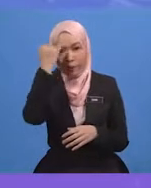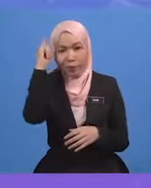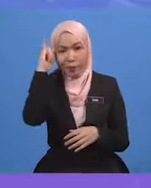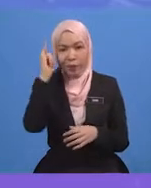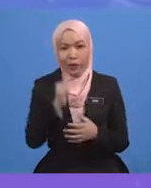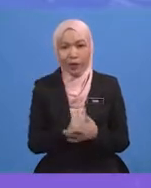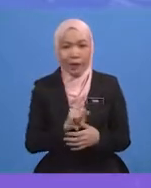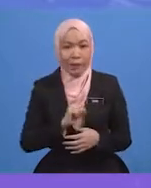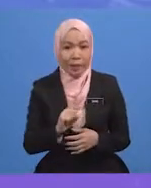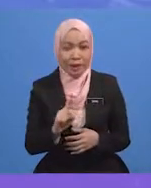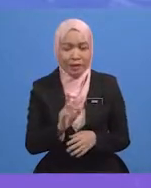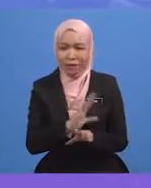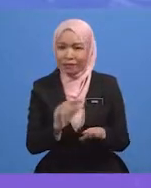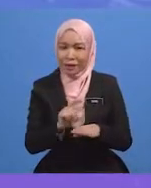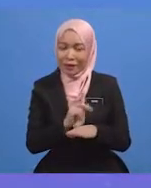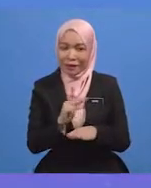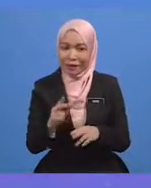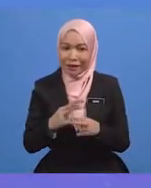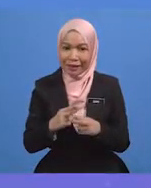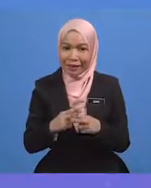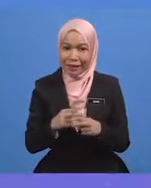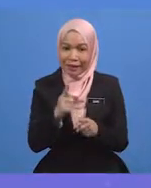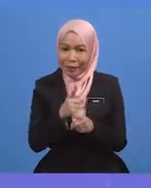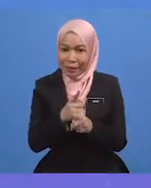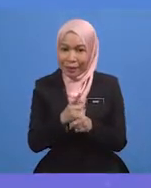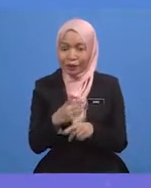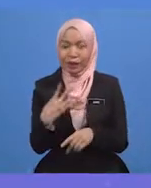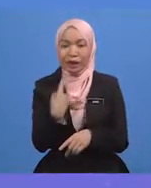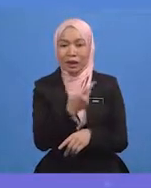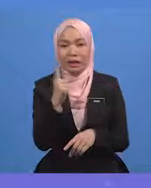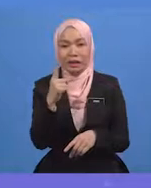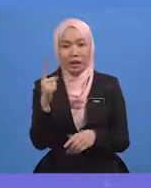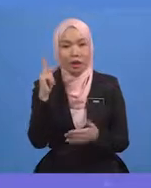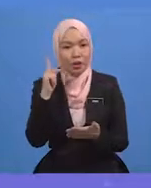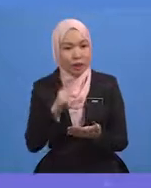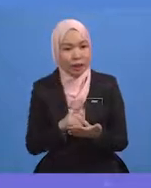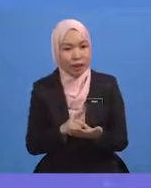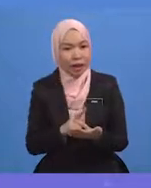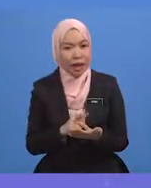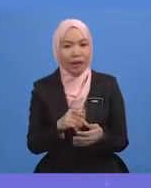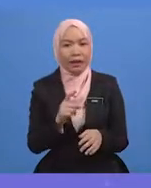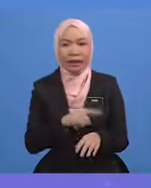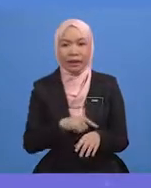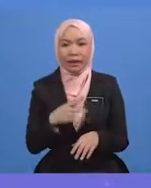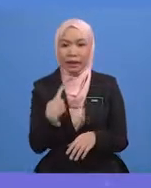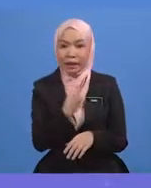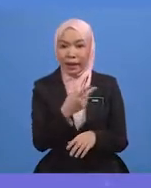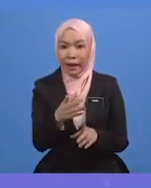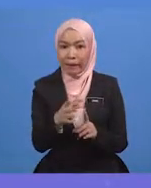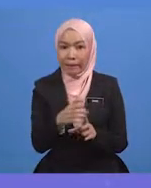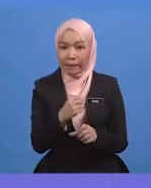tidak menggunakan nama sebenarnya? Nama yang kita kenali itu bukan diambil sempena nama